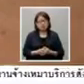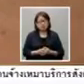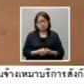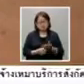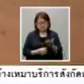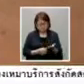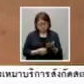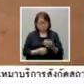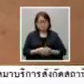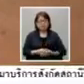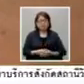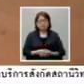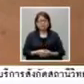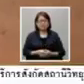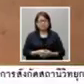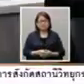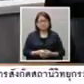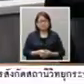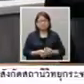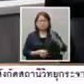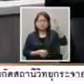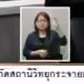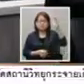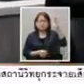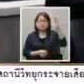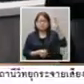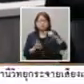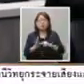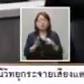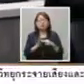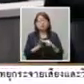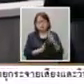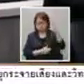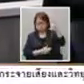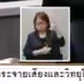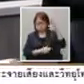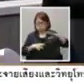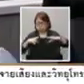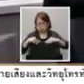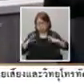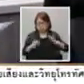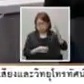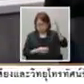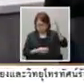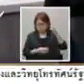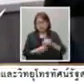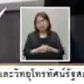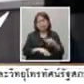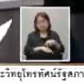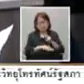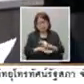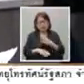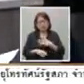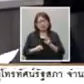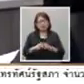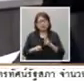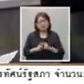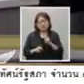เชิญท่านกจิตครับ ถ้ายกมือแบบนี้ก็คือประท้วงครับท่านประธานครับผมกจิตชัยนิ